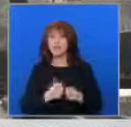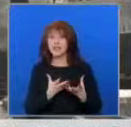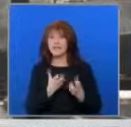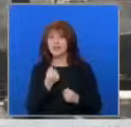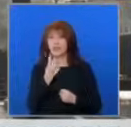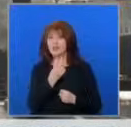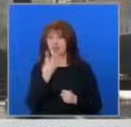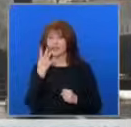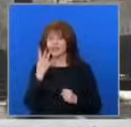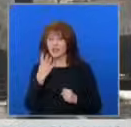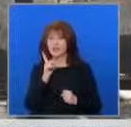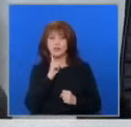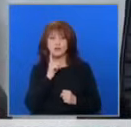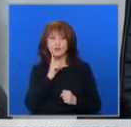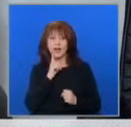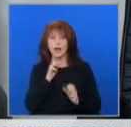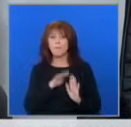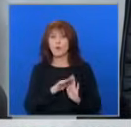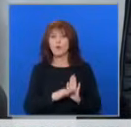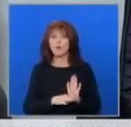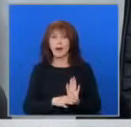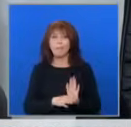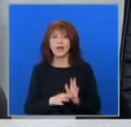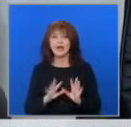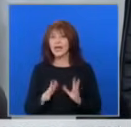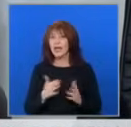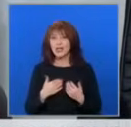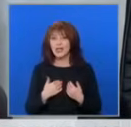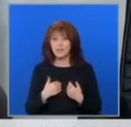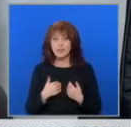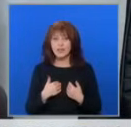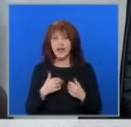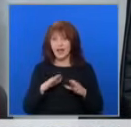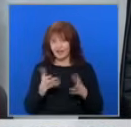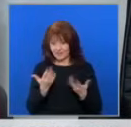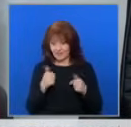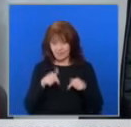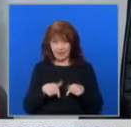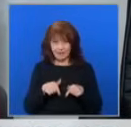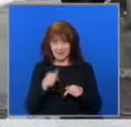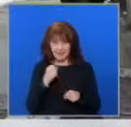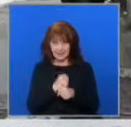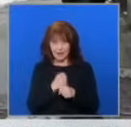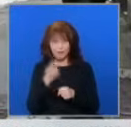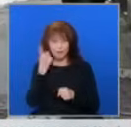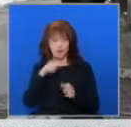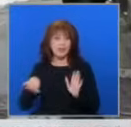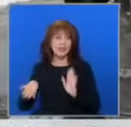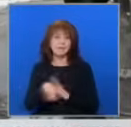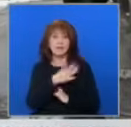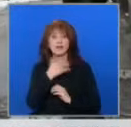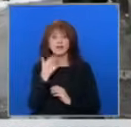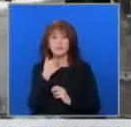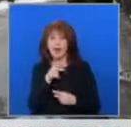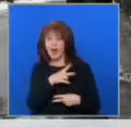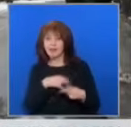души по програма на Агенцията по заетостта. Имаше парадокс, наемаме ги и днес, а утре те заминават за чужбина. Търсим всякакви